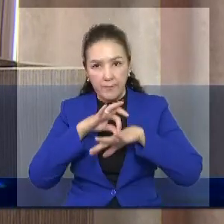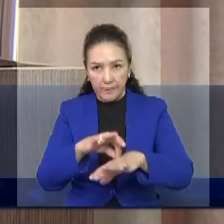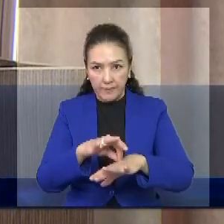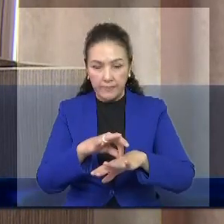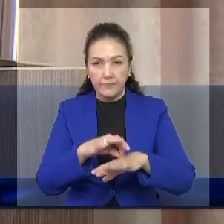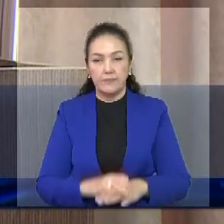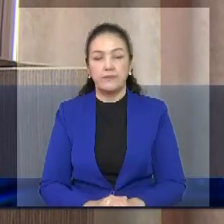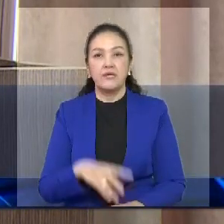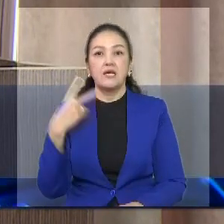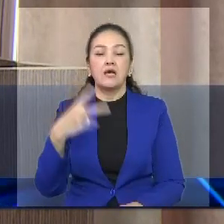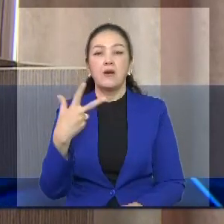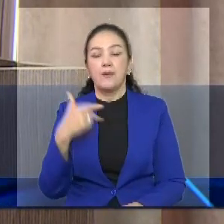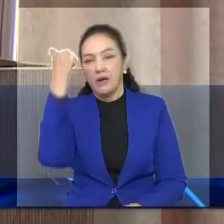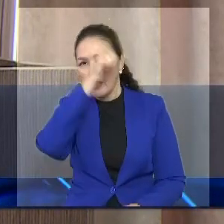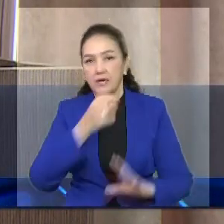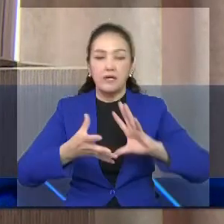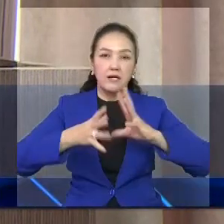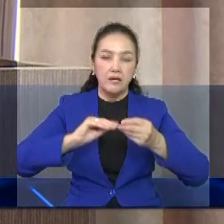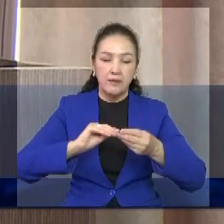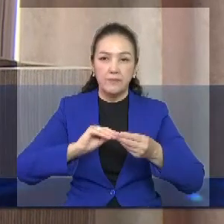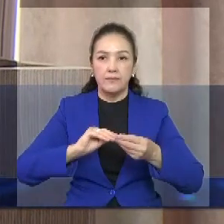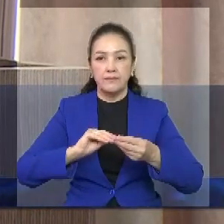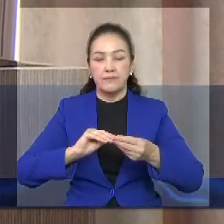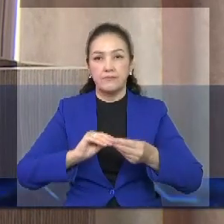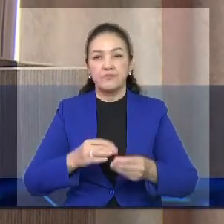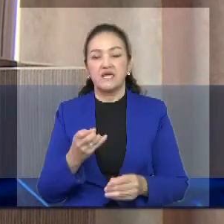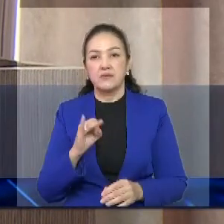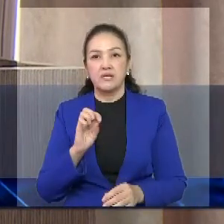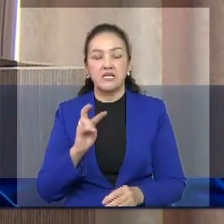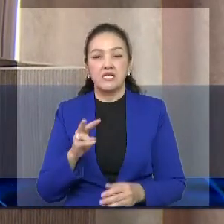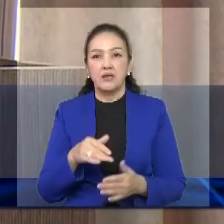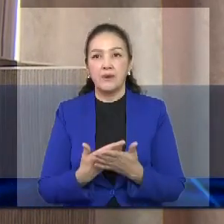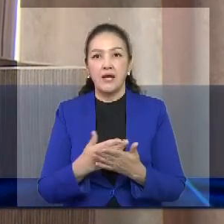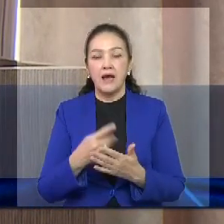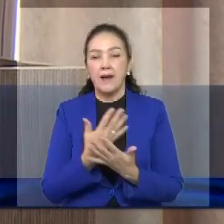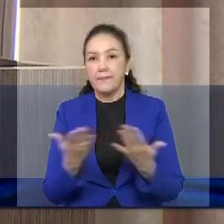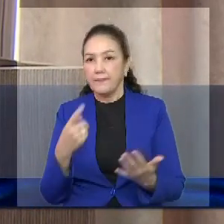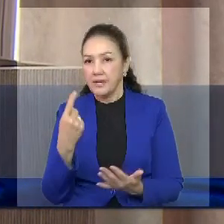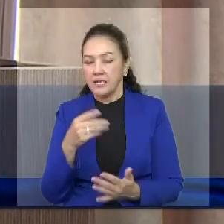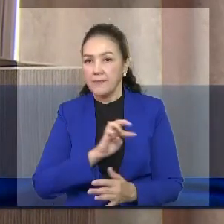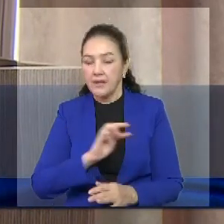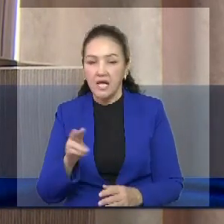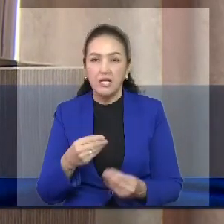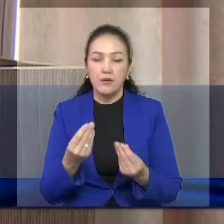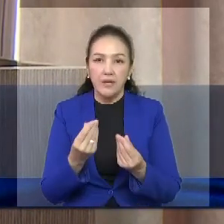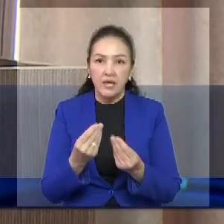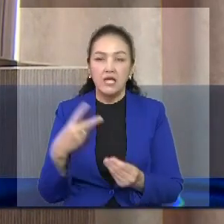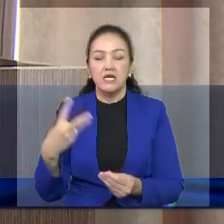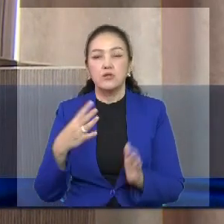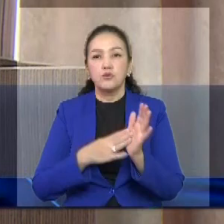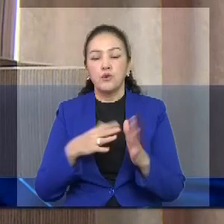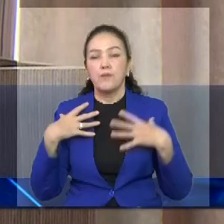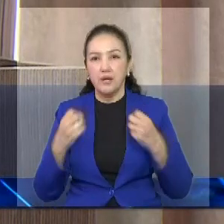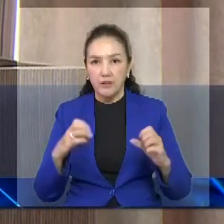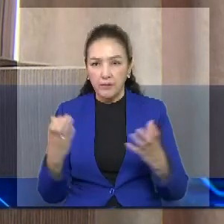жатыр. 23 жылғы жалпы сипаттағы трансферттер арқылы 1,2 миллиард теңге сомасына 9